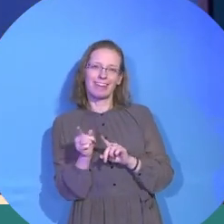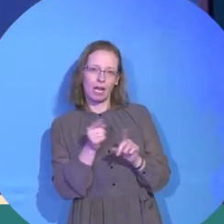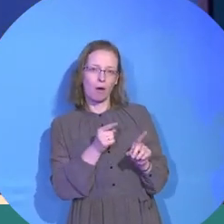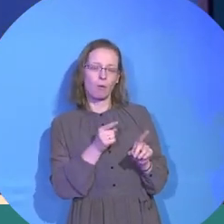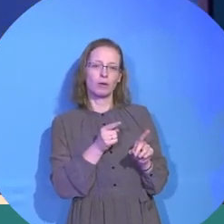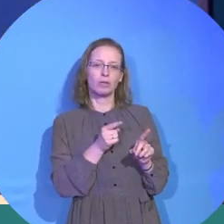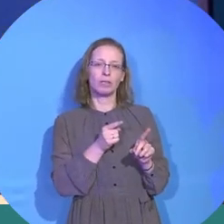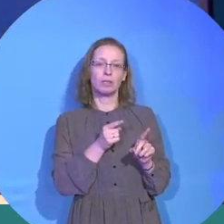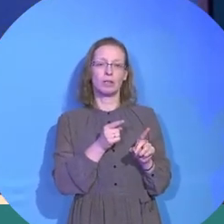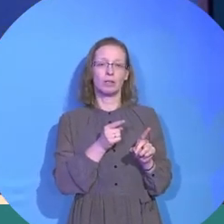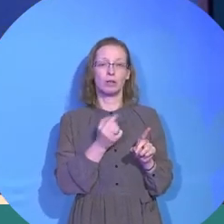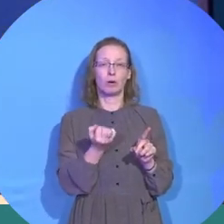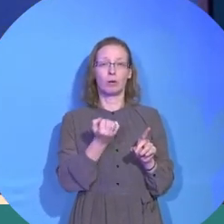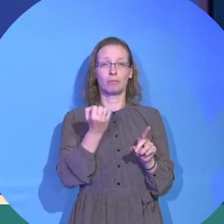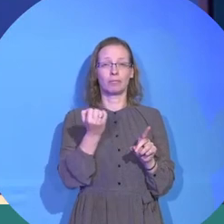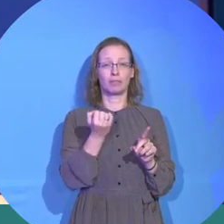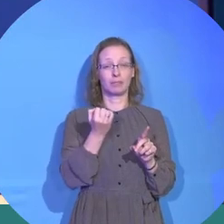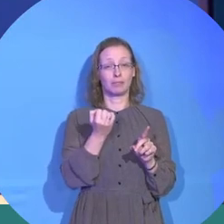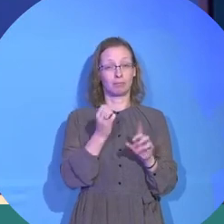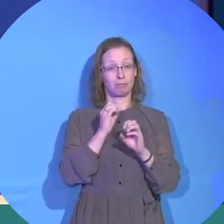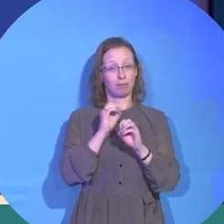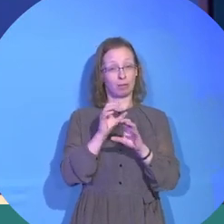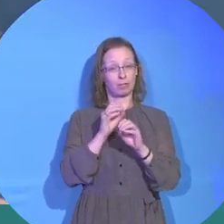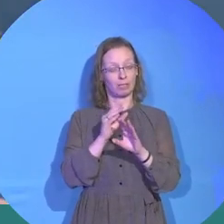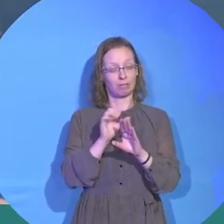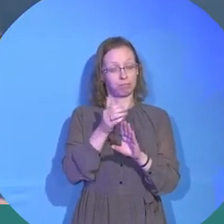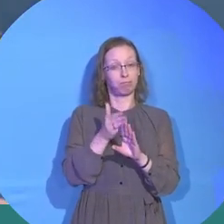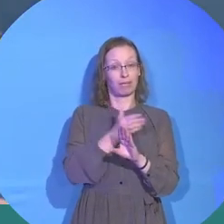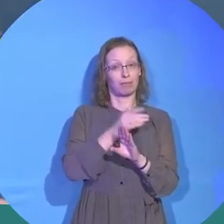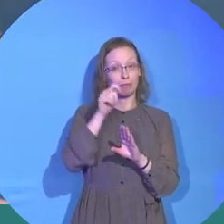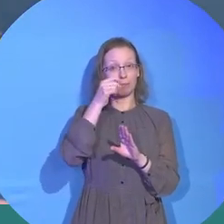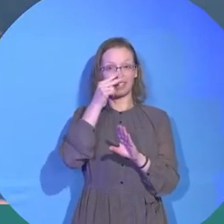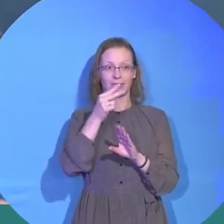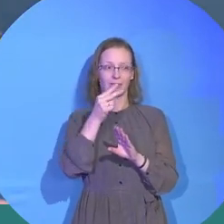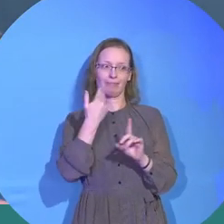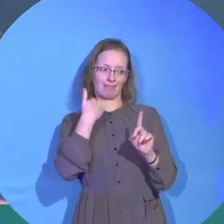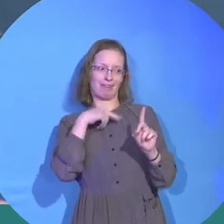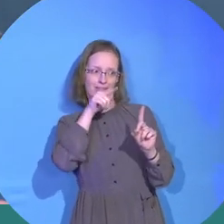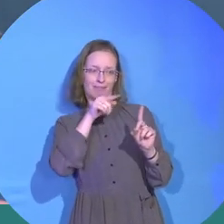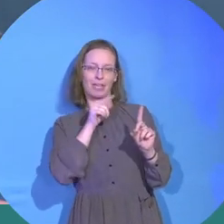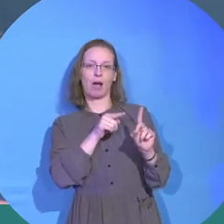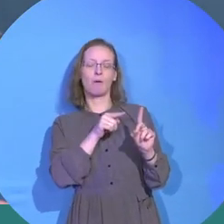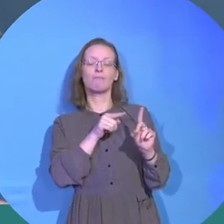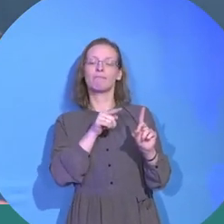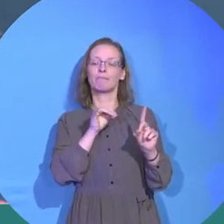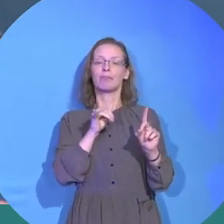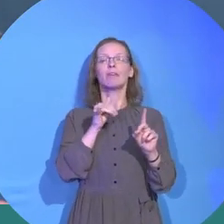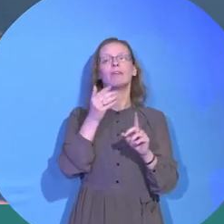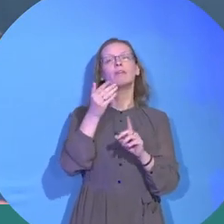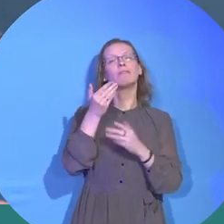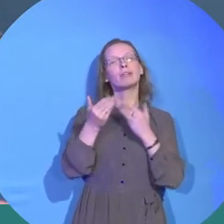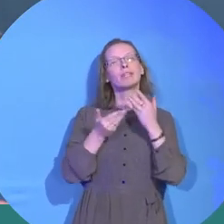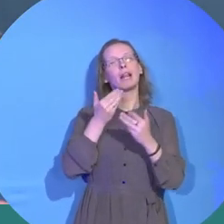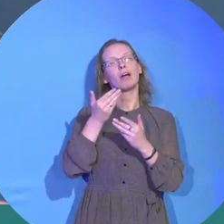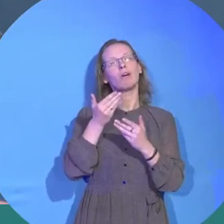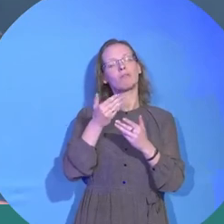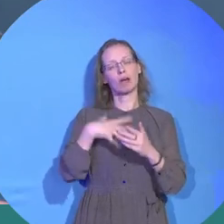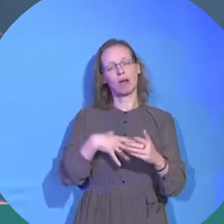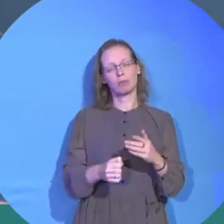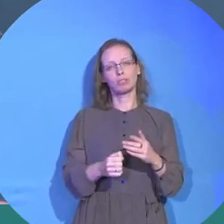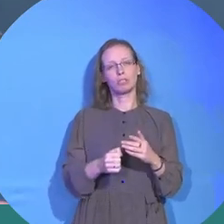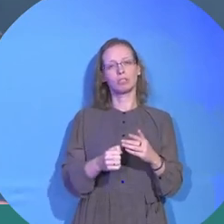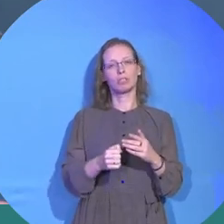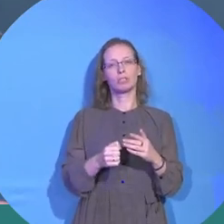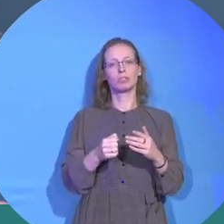het begin van deze uitzending hebben we het filmpje gezien van jouw cliënt. Ja. Die vertelde over haar abortus. En toen is er een vraag binnengekomen via onze